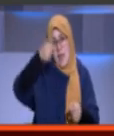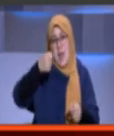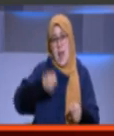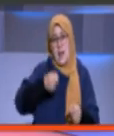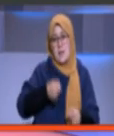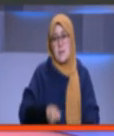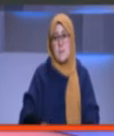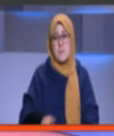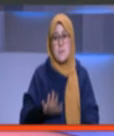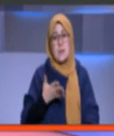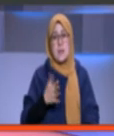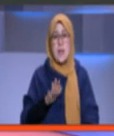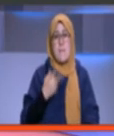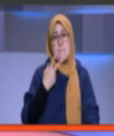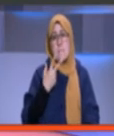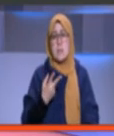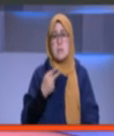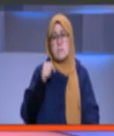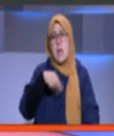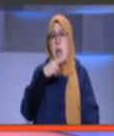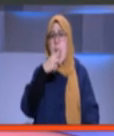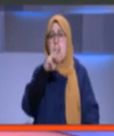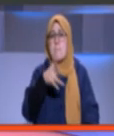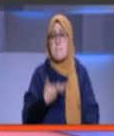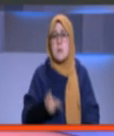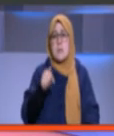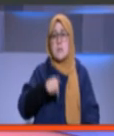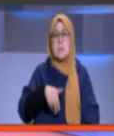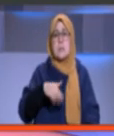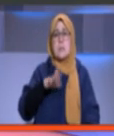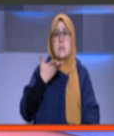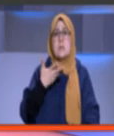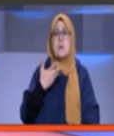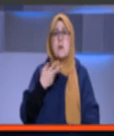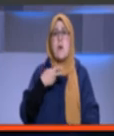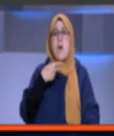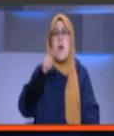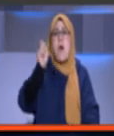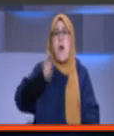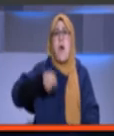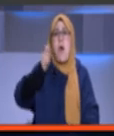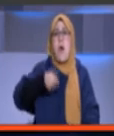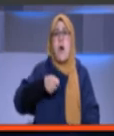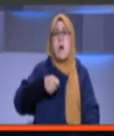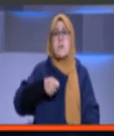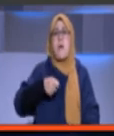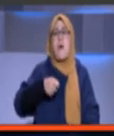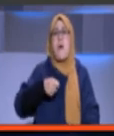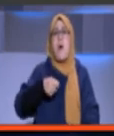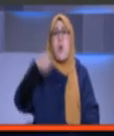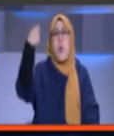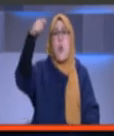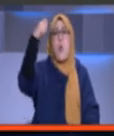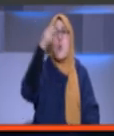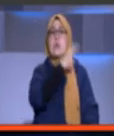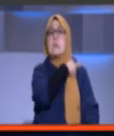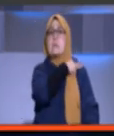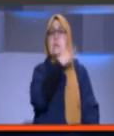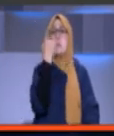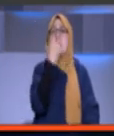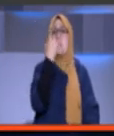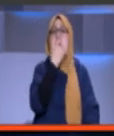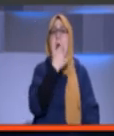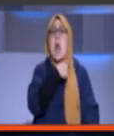يمكن خليني أتكلم مع حضرتك عن أصداء قضاء وزارة الداخلية على خلية الأميرية الإرهابية، طبعا